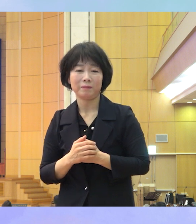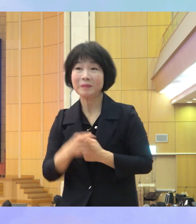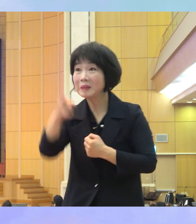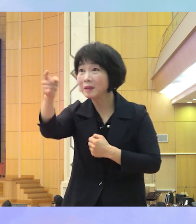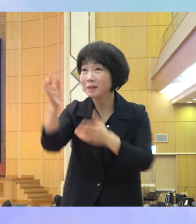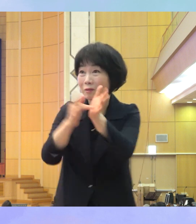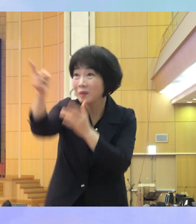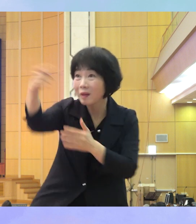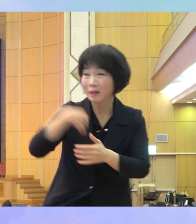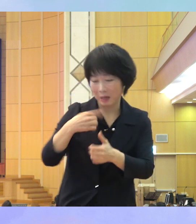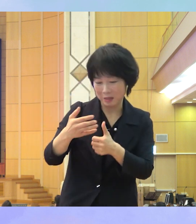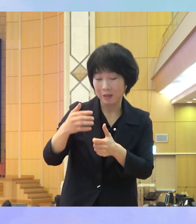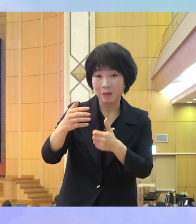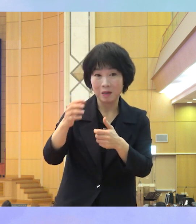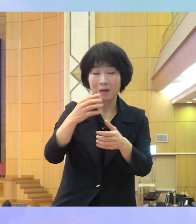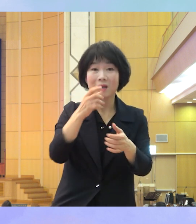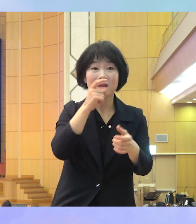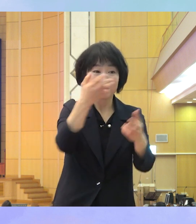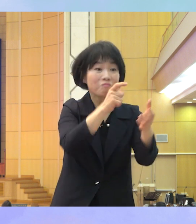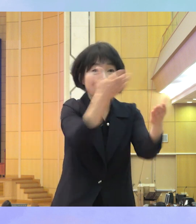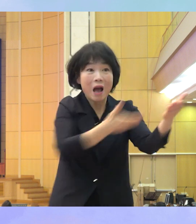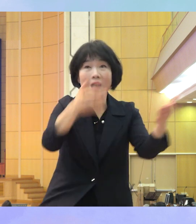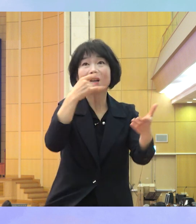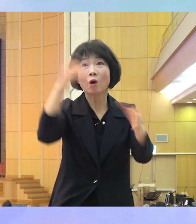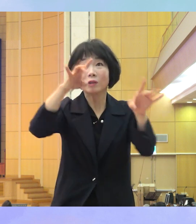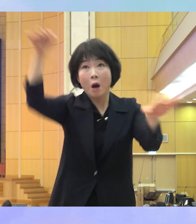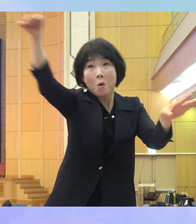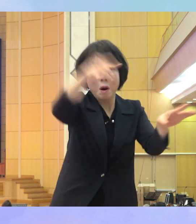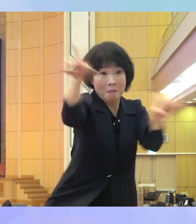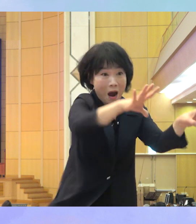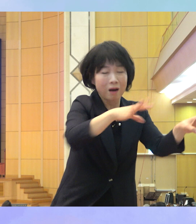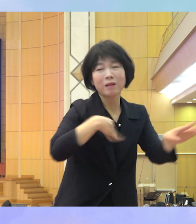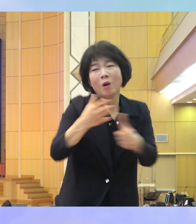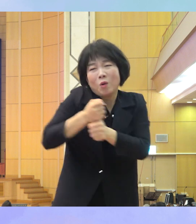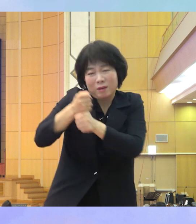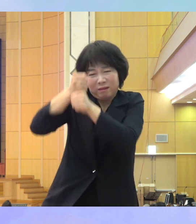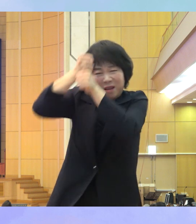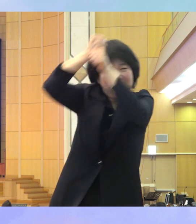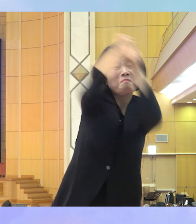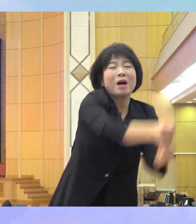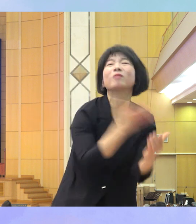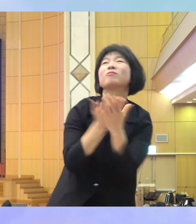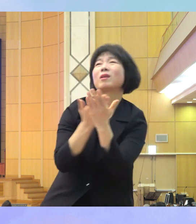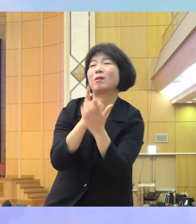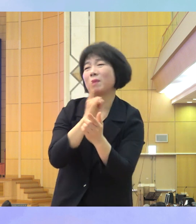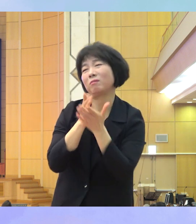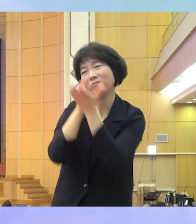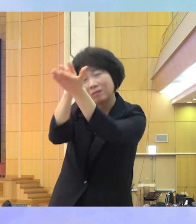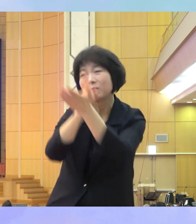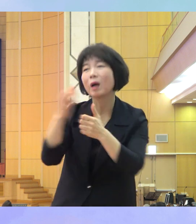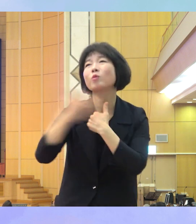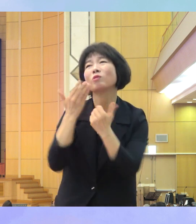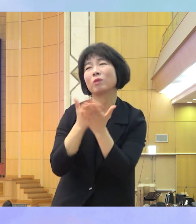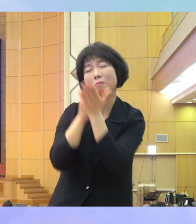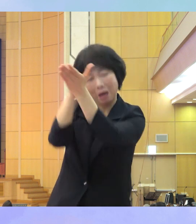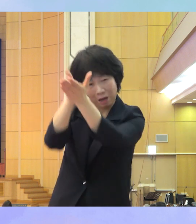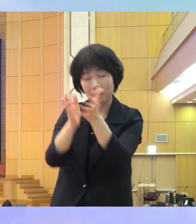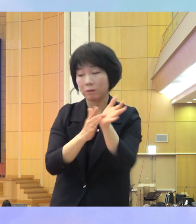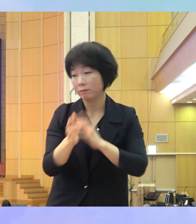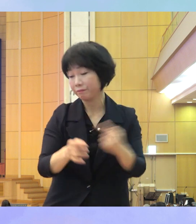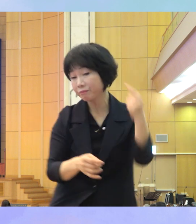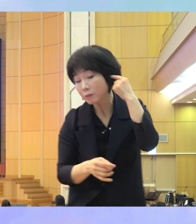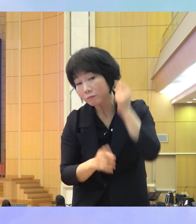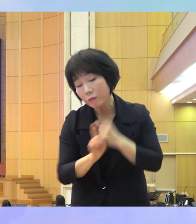물에 던져주시오. 나를 좀 도와주시오. 그래서 당신을 지금 바라보면서 사정하고 있지 않소. 예수께서 가라사대